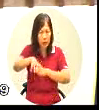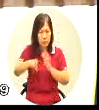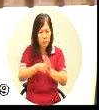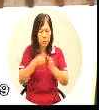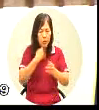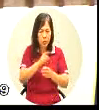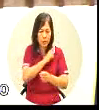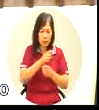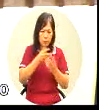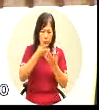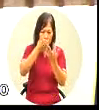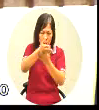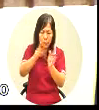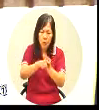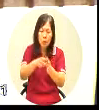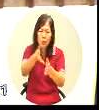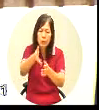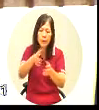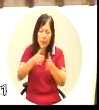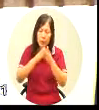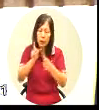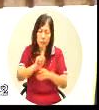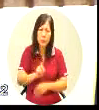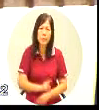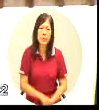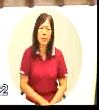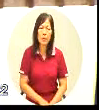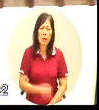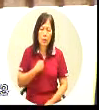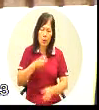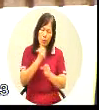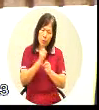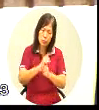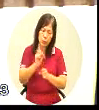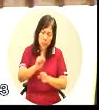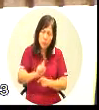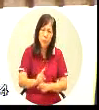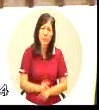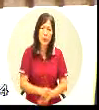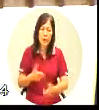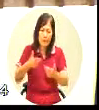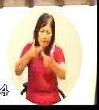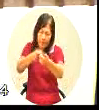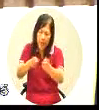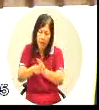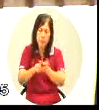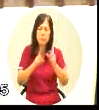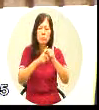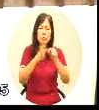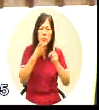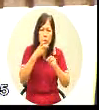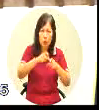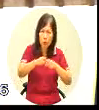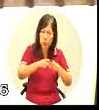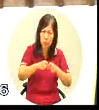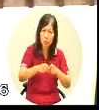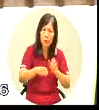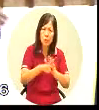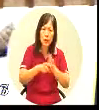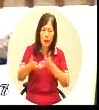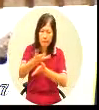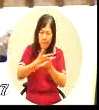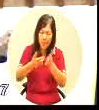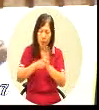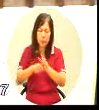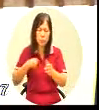了解渔民到底要什么，中央可以做到什么，因为这是一个中央的计划。这协调咱只是伫